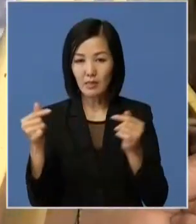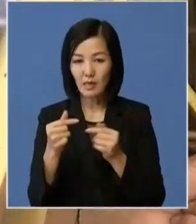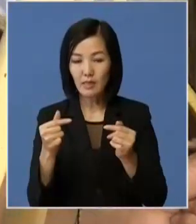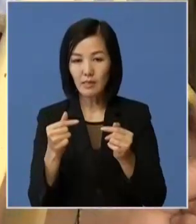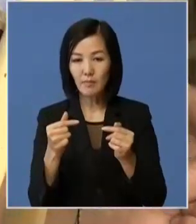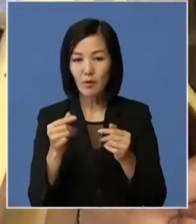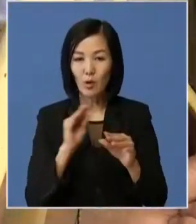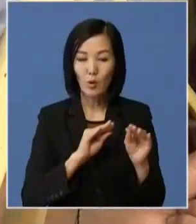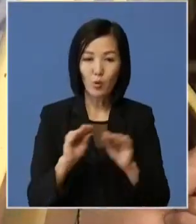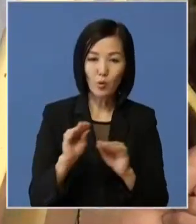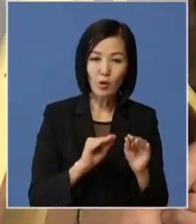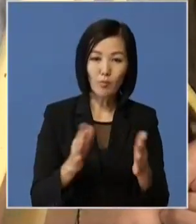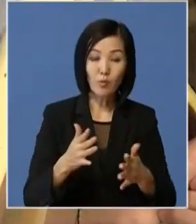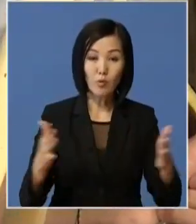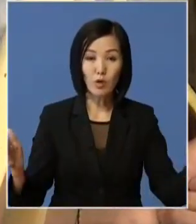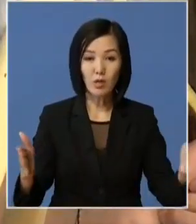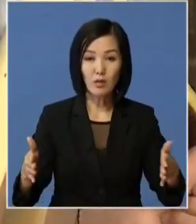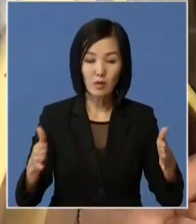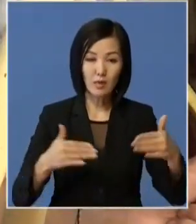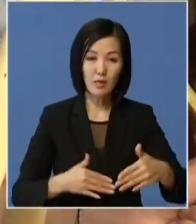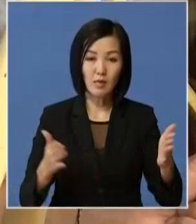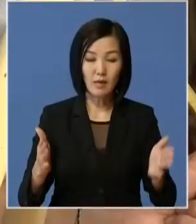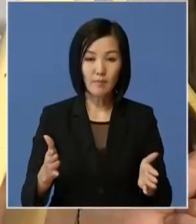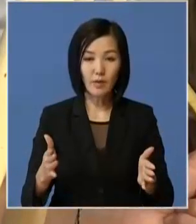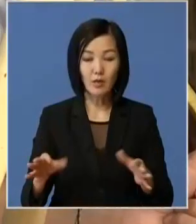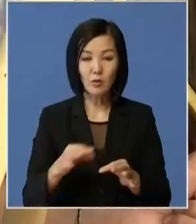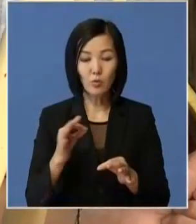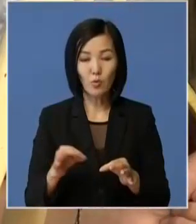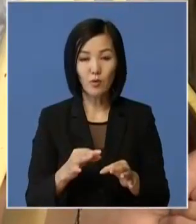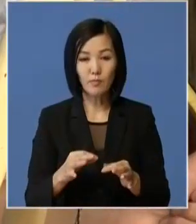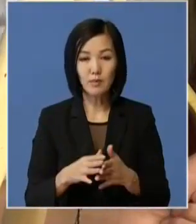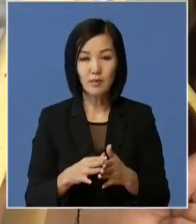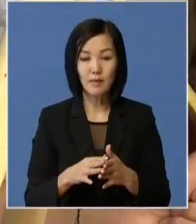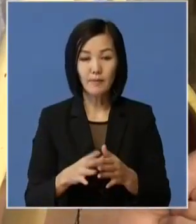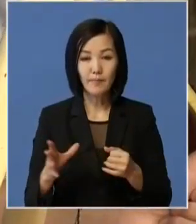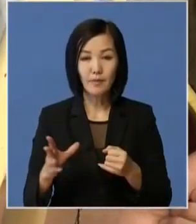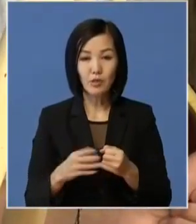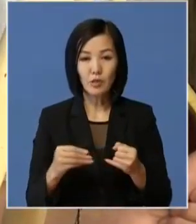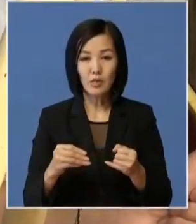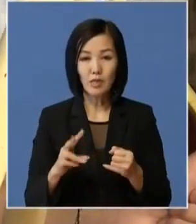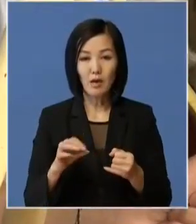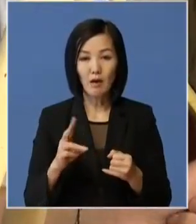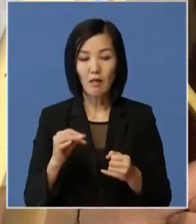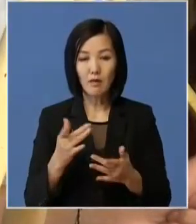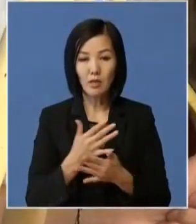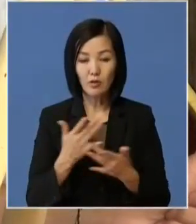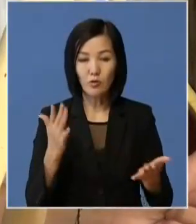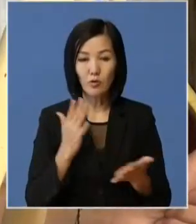оны құрап, үлкен алаша тоқимыз. Сол алашаны тұс алаша дейді, жерге төсейтін алаша дейді, екі түрлі алаша